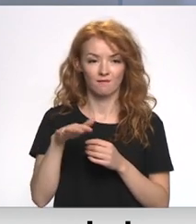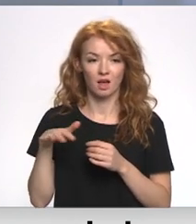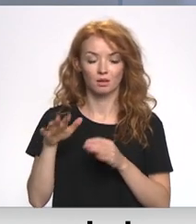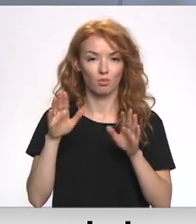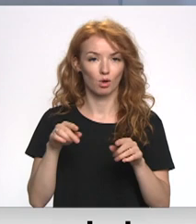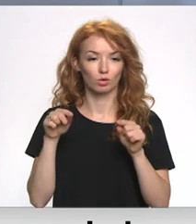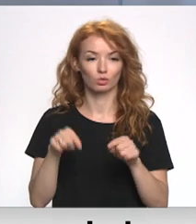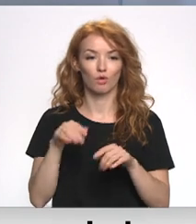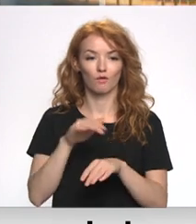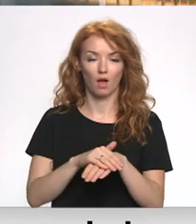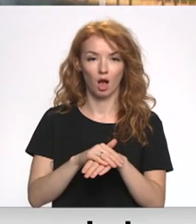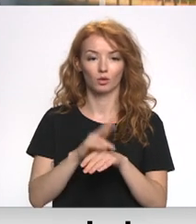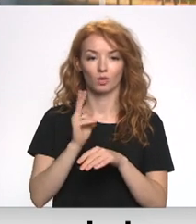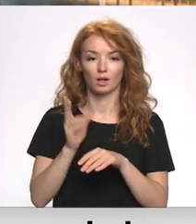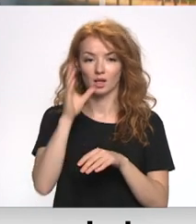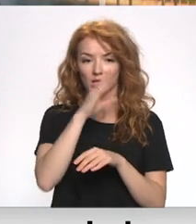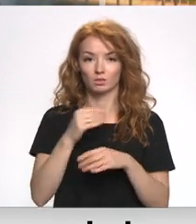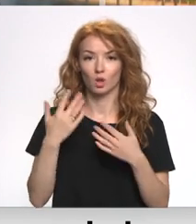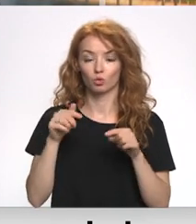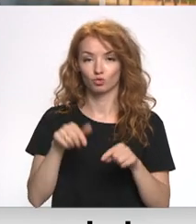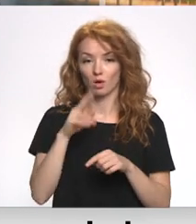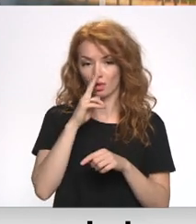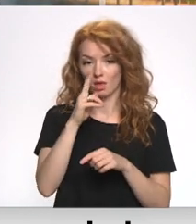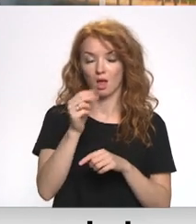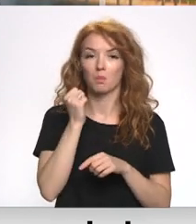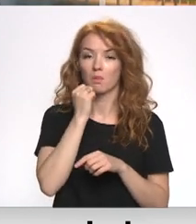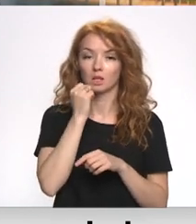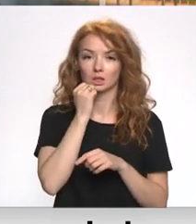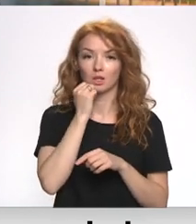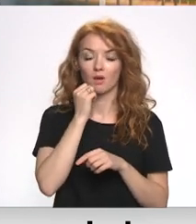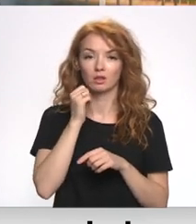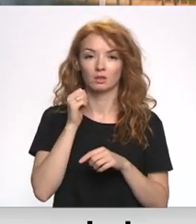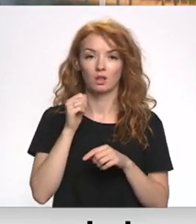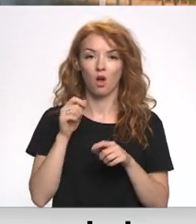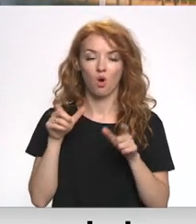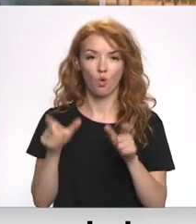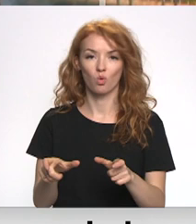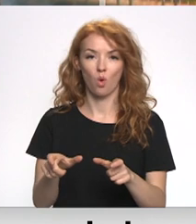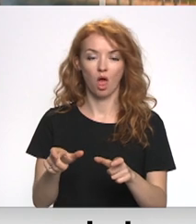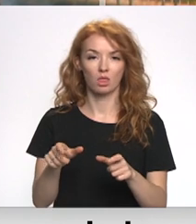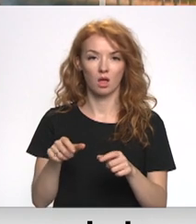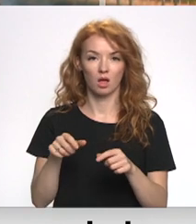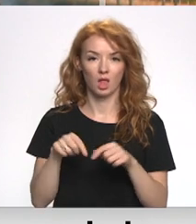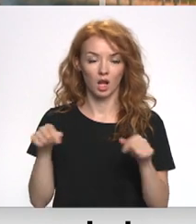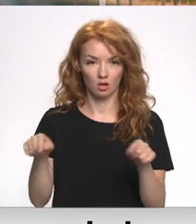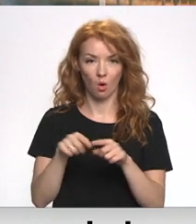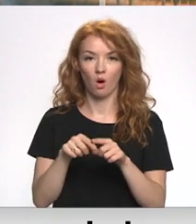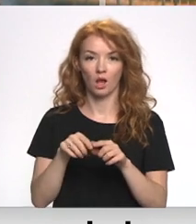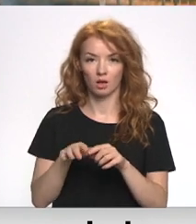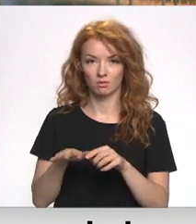par šo faktu, kad iespējams jau šonedēļ Maskavas tātad kontrolētajos Donetskas un Luhanskas apgabalos